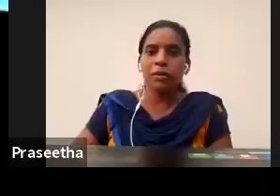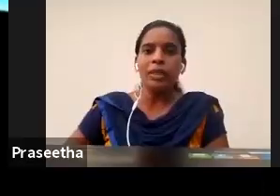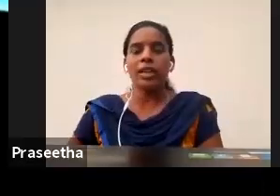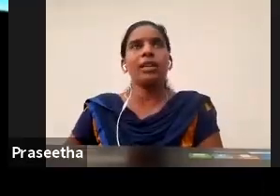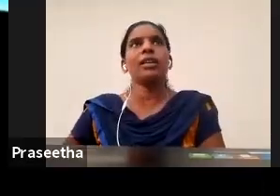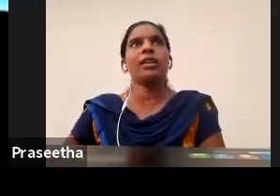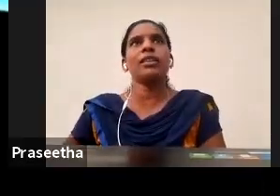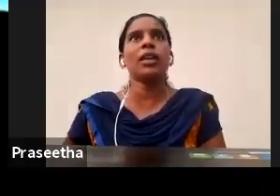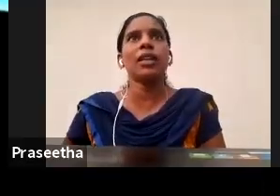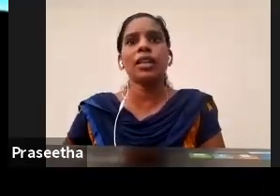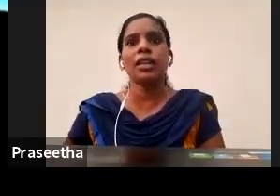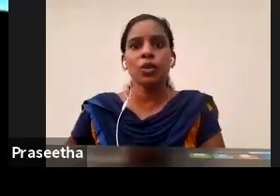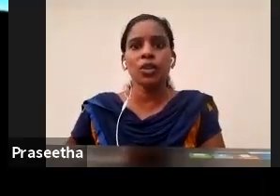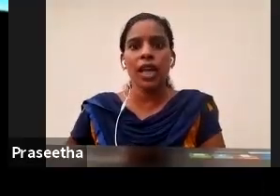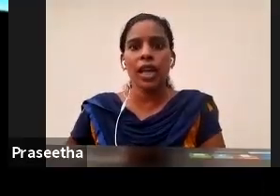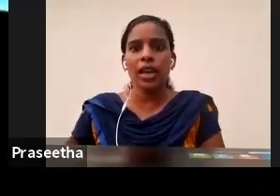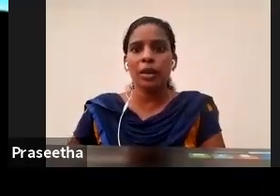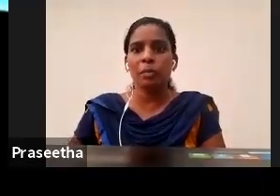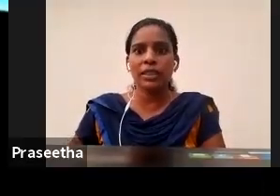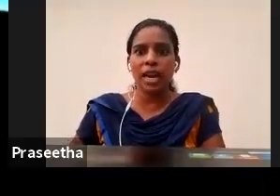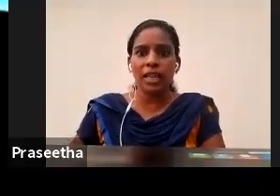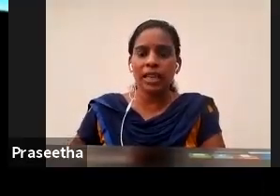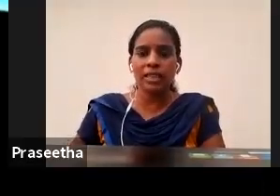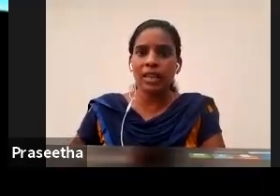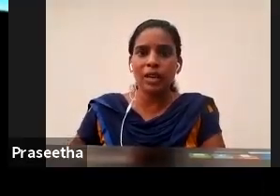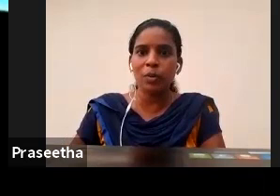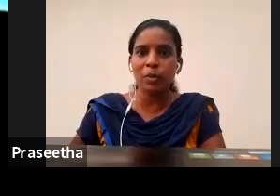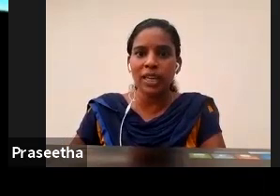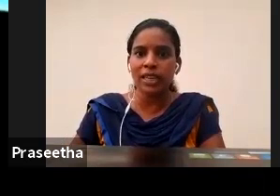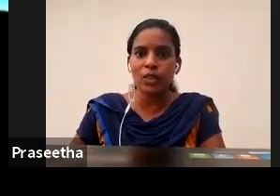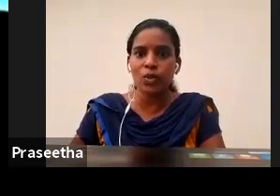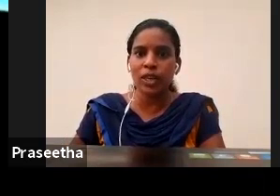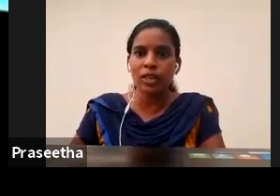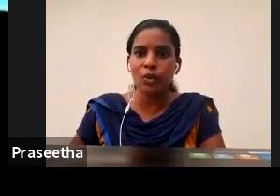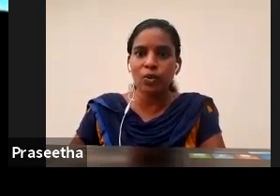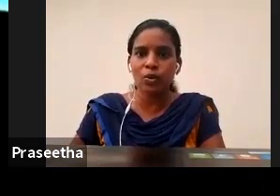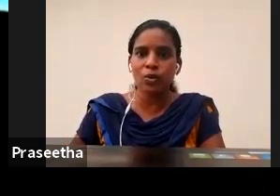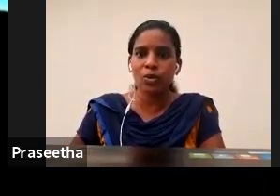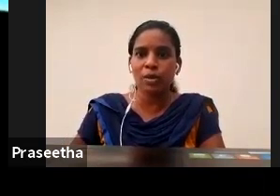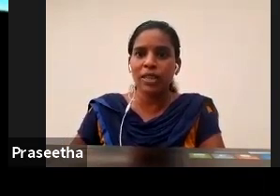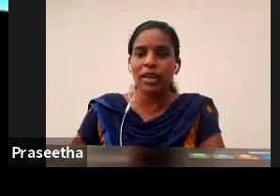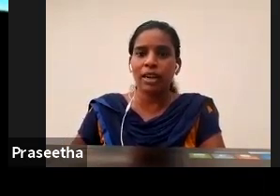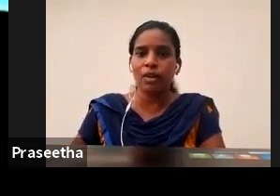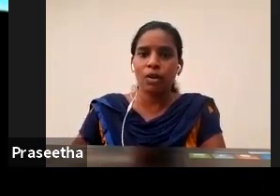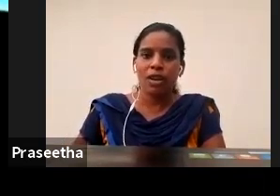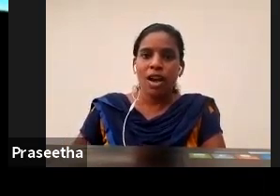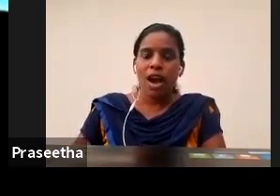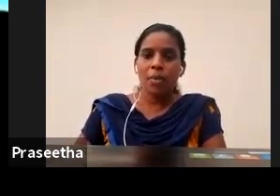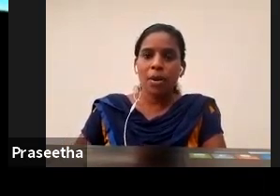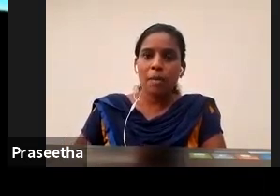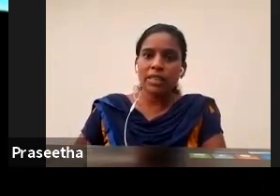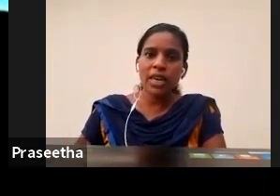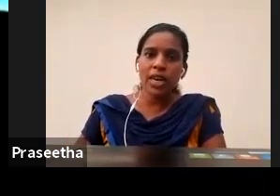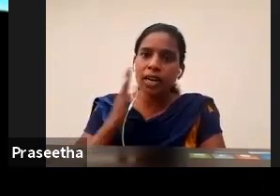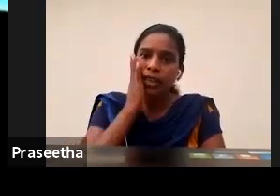കാണിക്കും എന്ന് വെച്ചാല് തമിഴ്നാട്ടില് കുഞ്ഞുങ്ങളെ മഞ്ഞ തേച്ച് അല്ലെങ്കിൽ ഒരു മഞ്ഞൾ തേച്ച് കുളിക്കുന്ന ഒരു ഒരു സമ്പ്രദായം ഉണ്ടല്ലോ